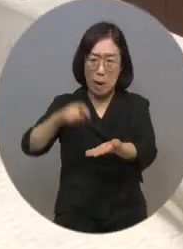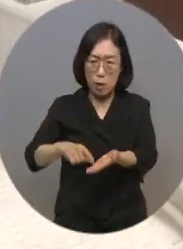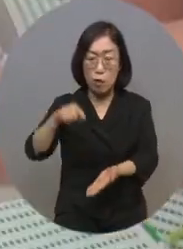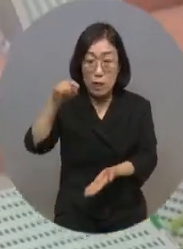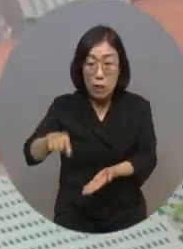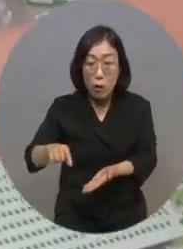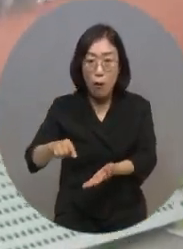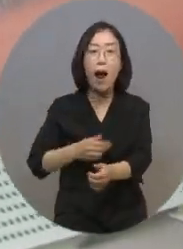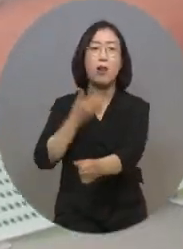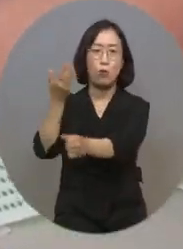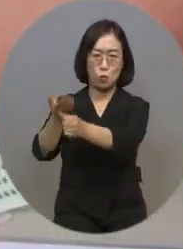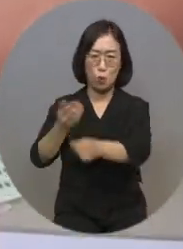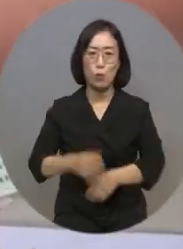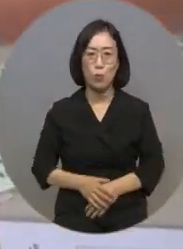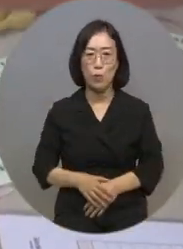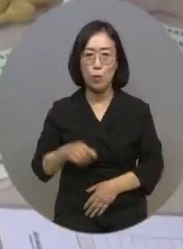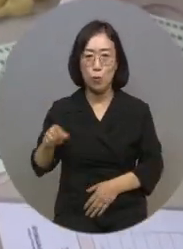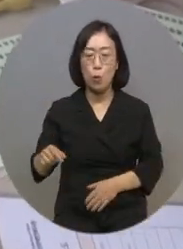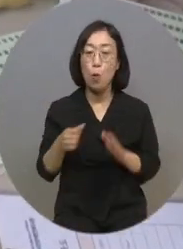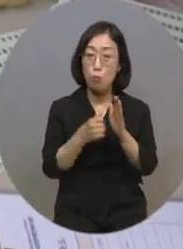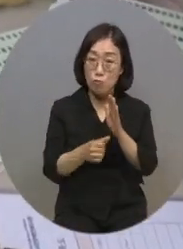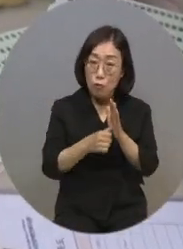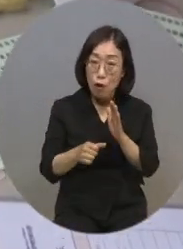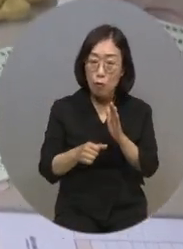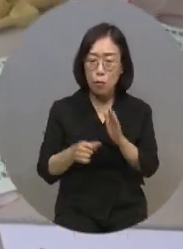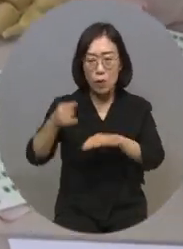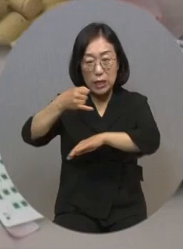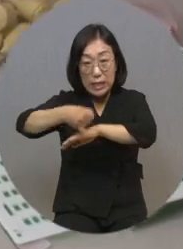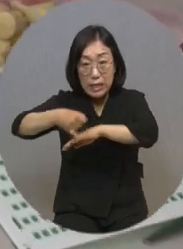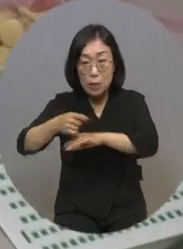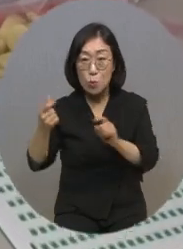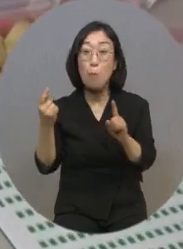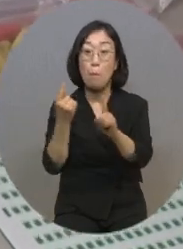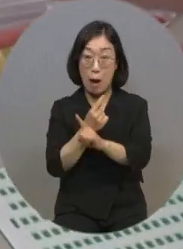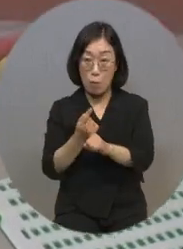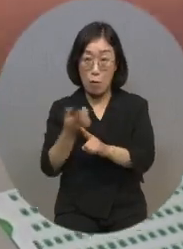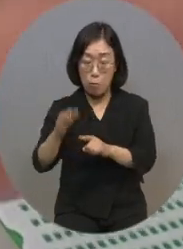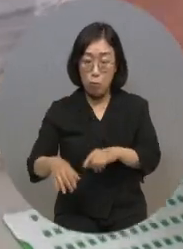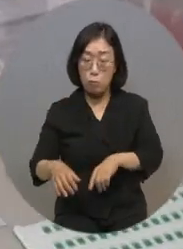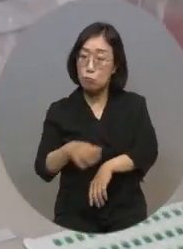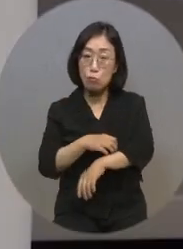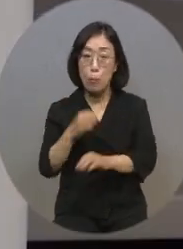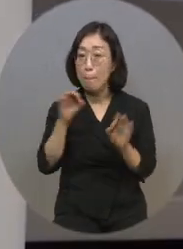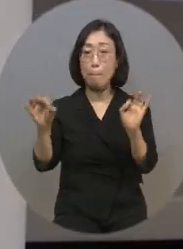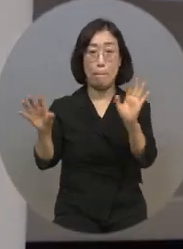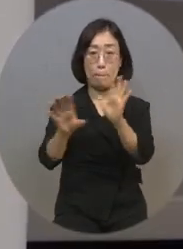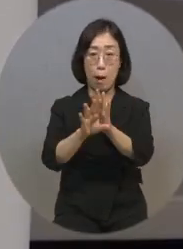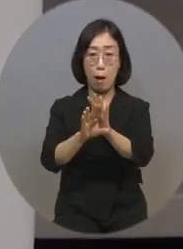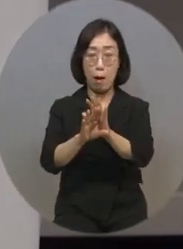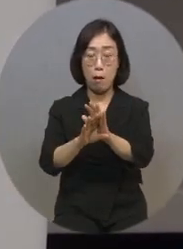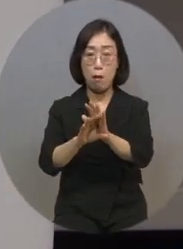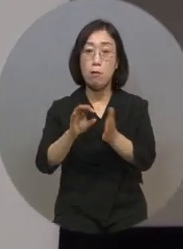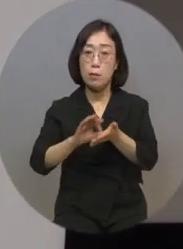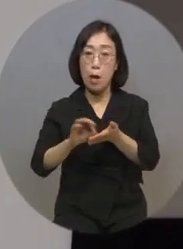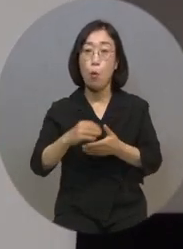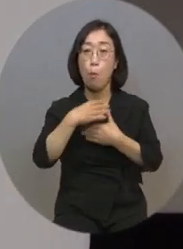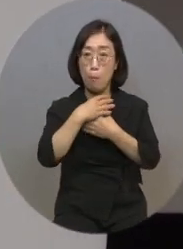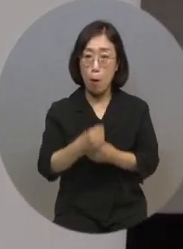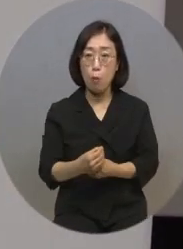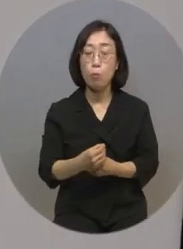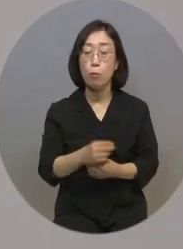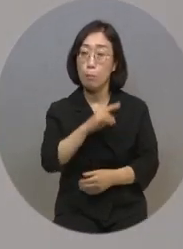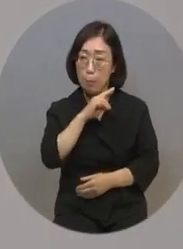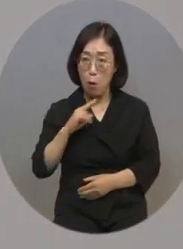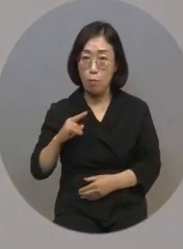했습니다. 시설, 제품의 디자인을 조금만 바꿔도 장애가 사라지는 것처럼 인식을 조금만